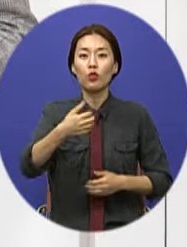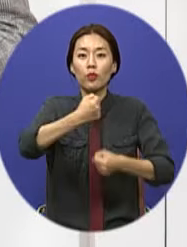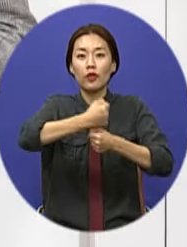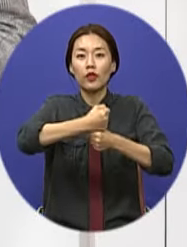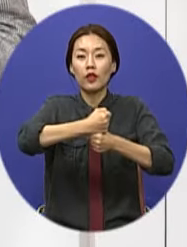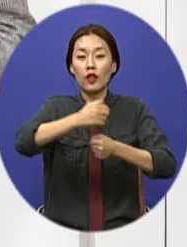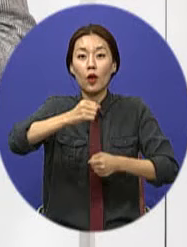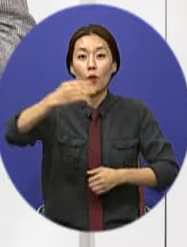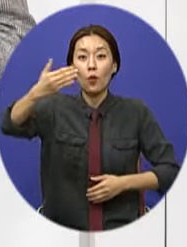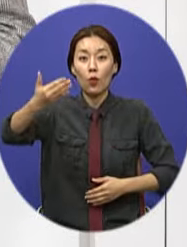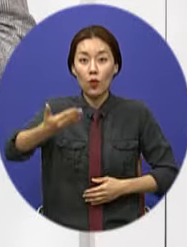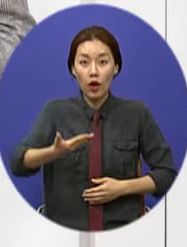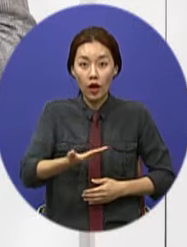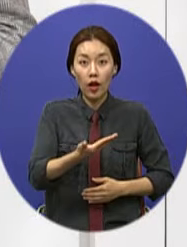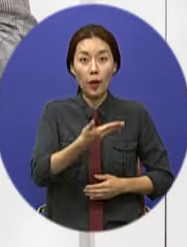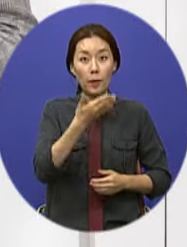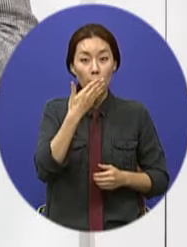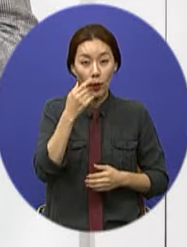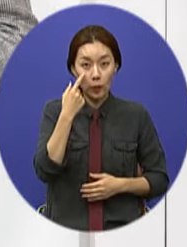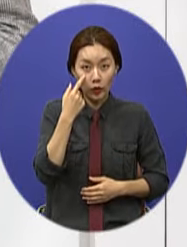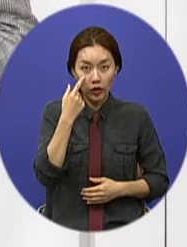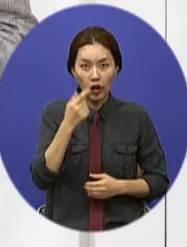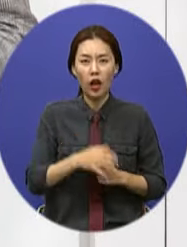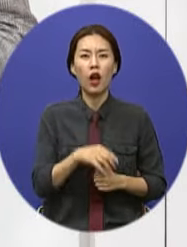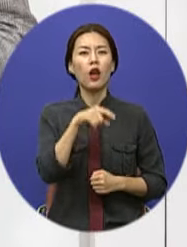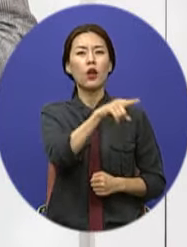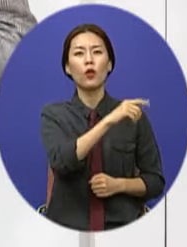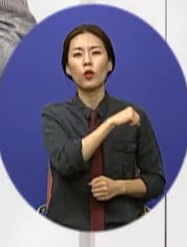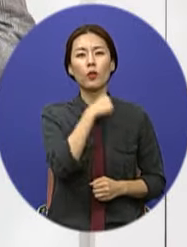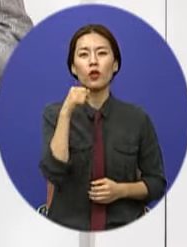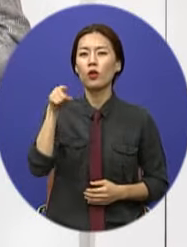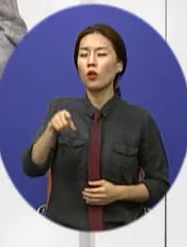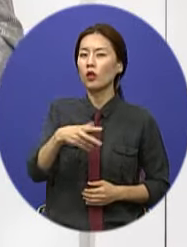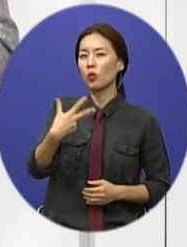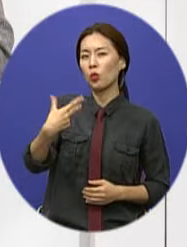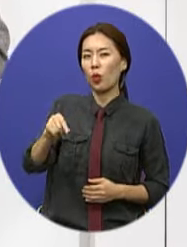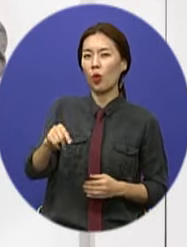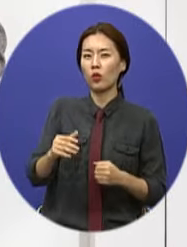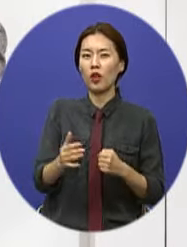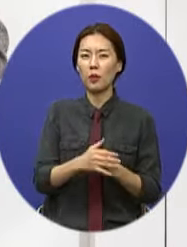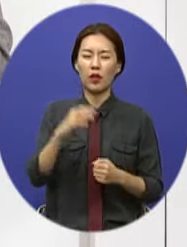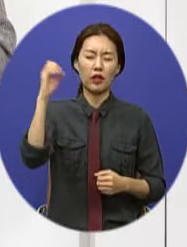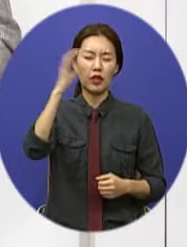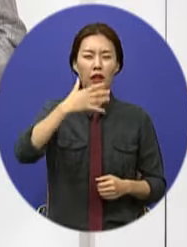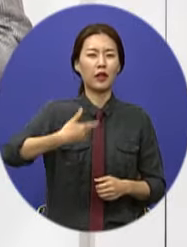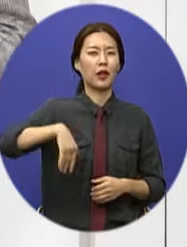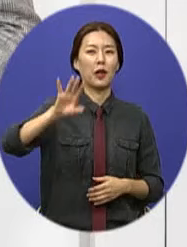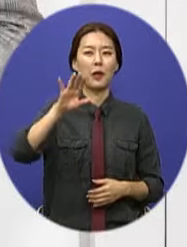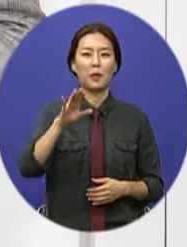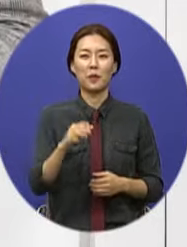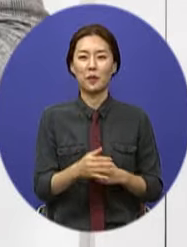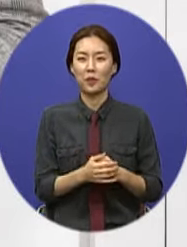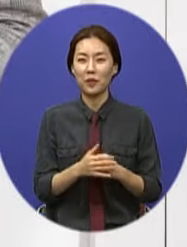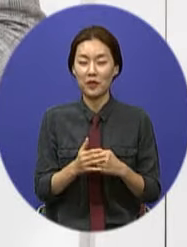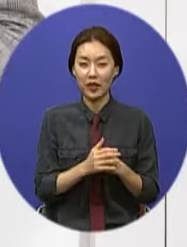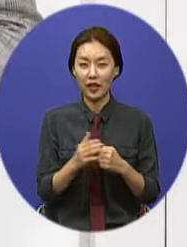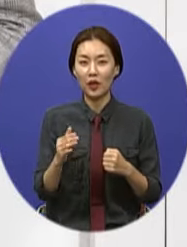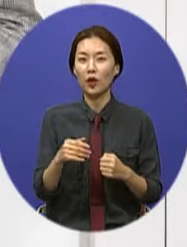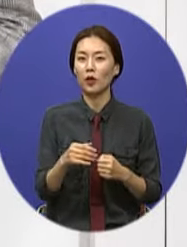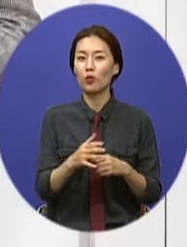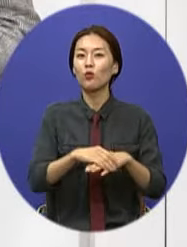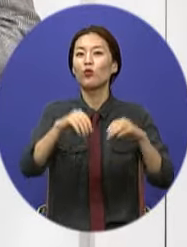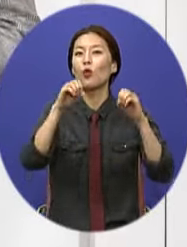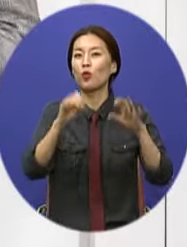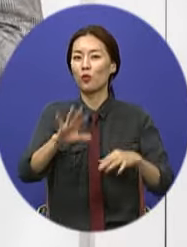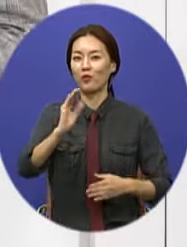해다 주니까 거기 도루묵은 맛있는데 왜 여기 건 이렇느냐? 이게 도로 먹어라. 그래서 예, 그래 도루묵이